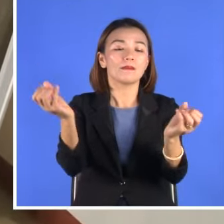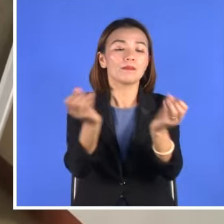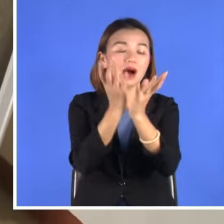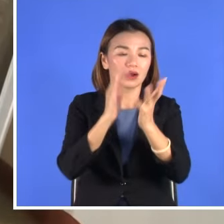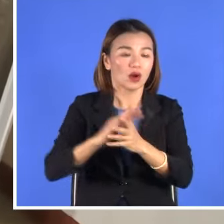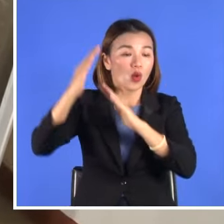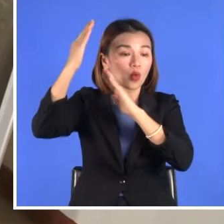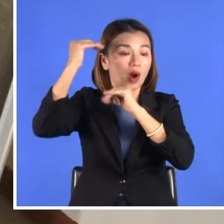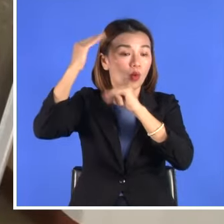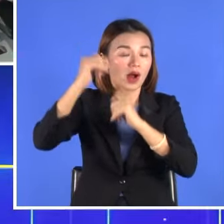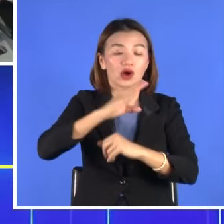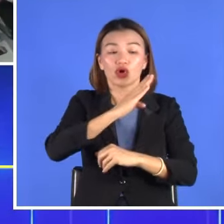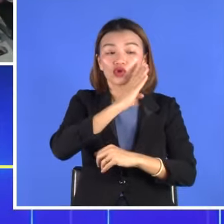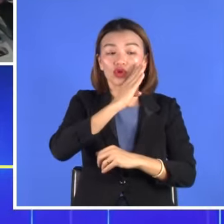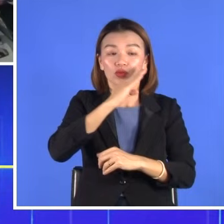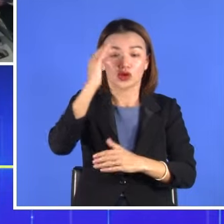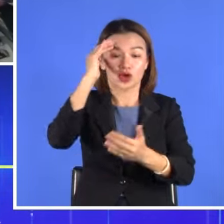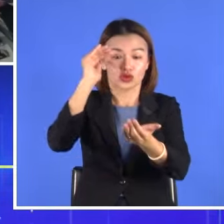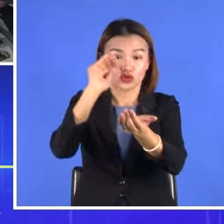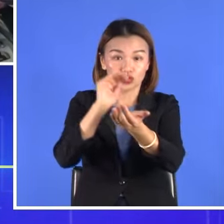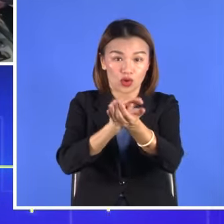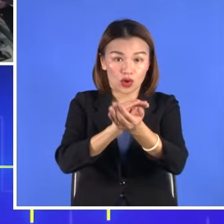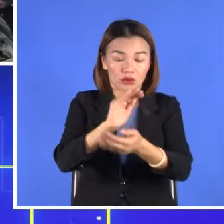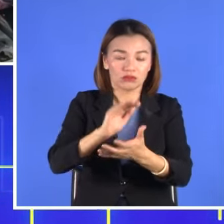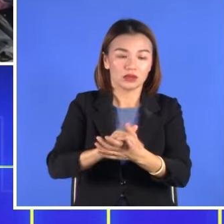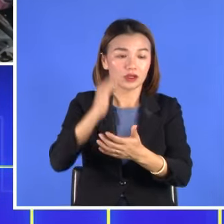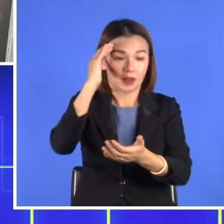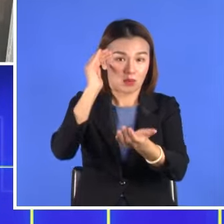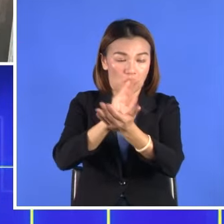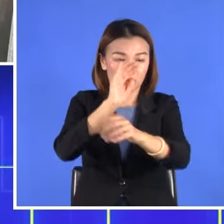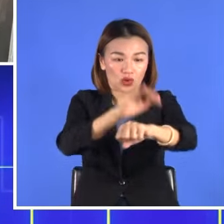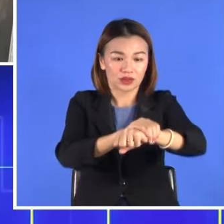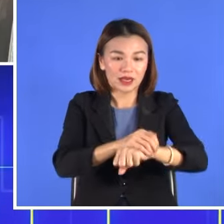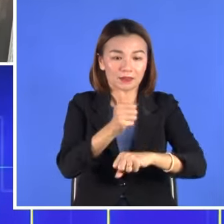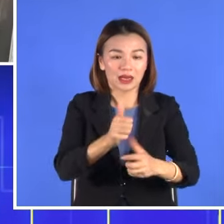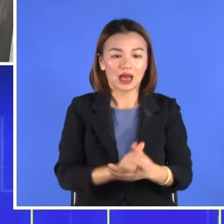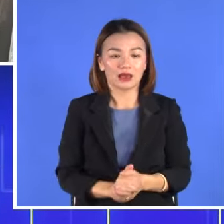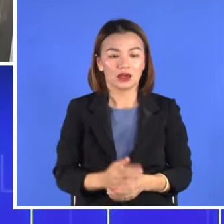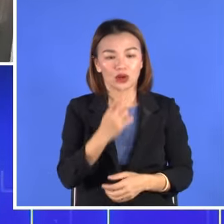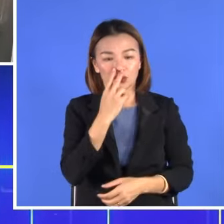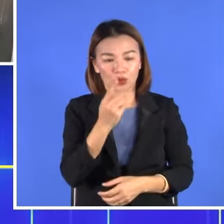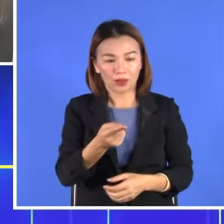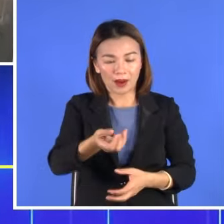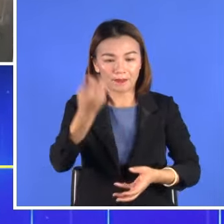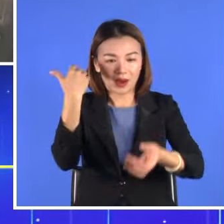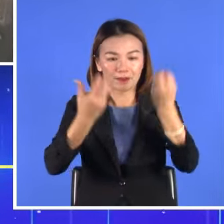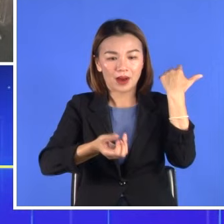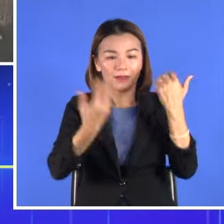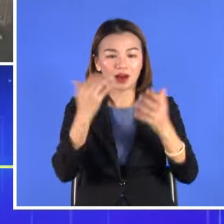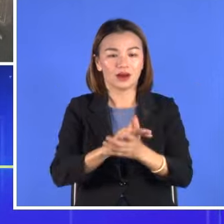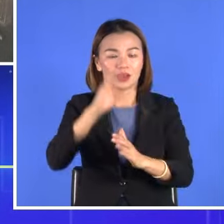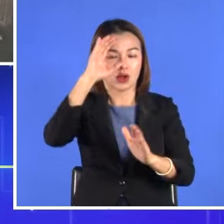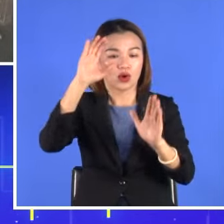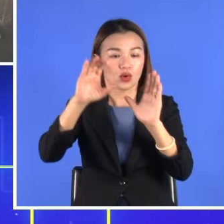หวังนะคะว่าถ้าโจรมาอีกคราวนี้ตำรวจต้องจับได้แล้วนาเพราะว่าดูสิสภาพเพแหมมันแล้วดูรูปแต่งงานอื